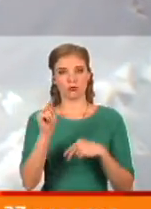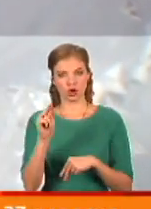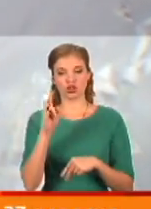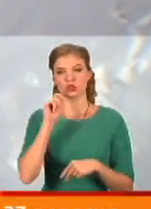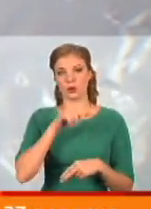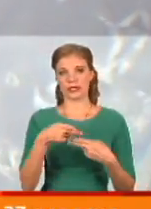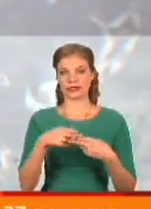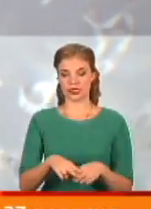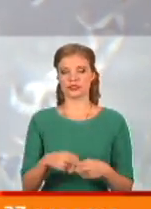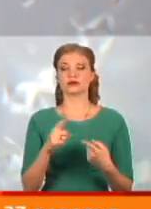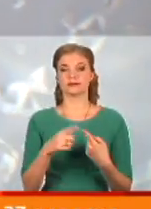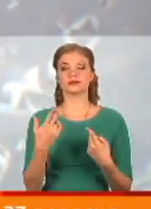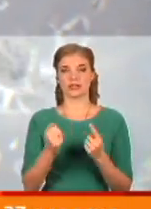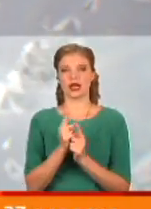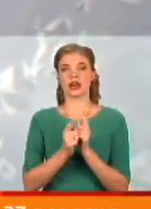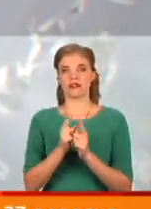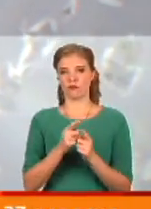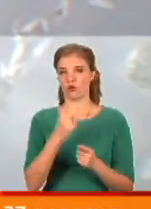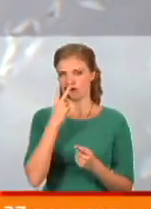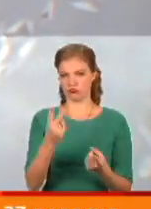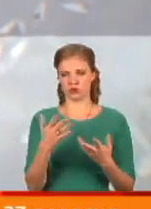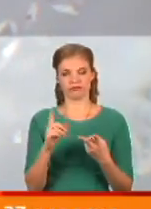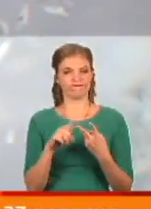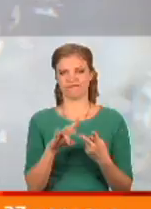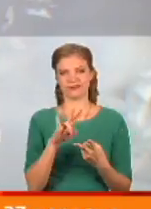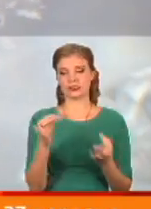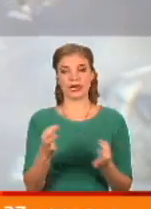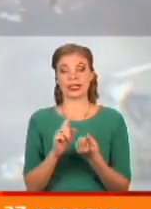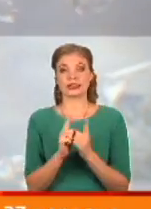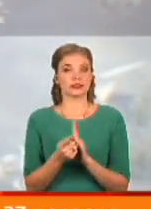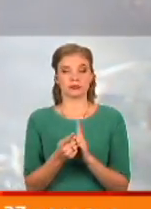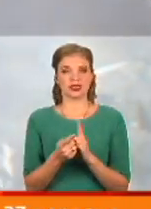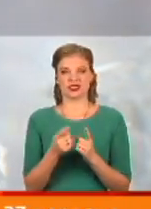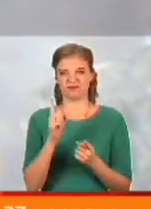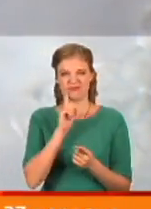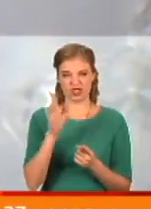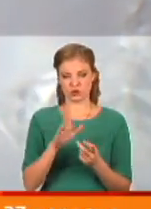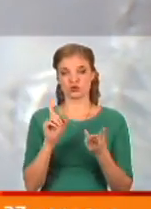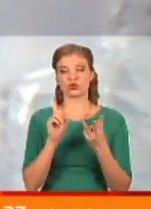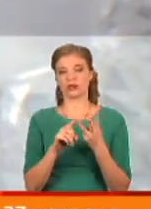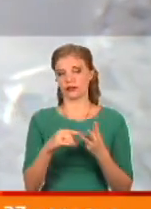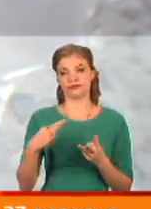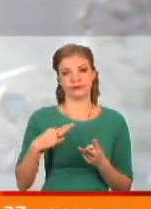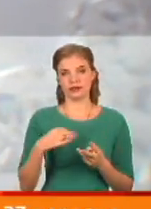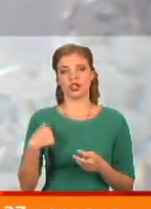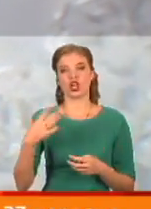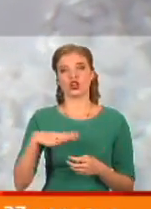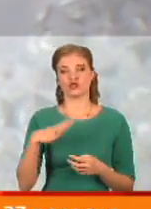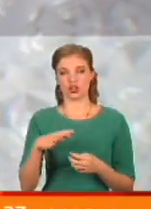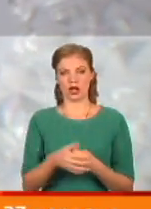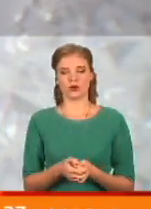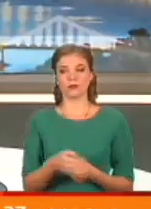на «Укрзалізниці»? Так, реформи помітні? Ні. Ніяких змін дорого і незручно. Байдуже, я чекаю на